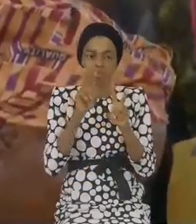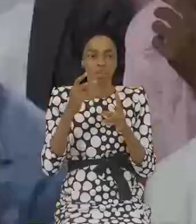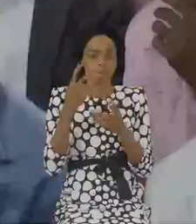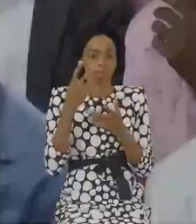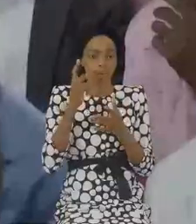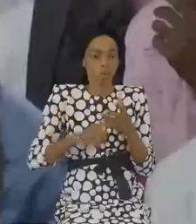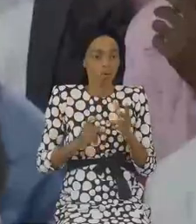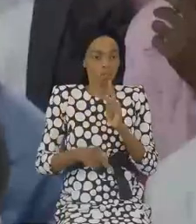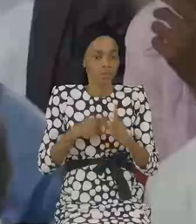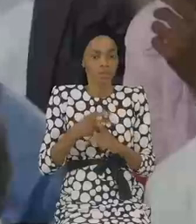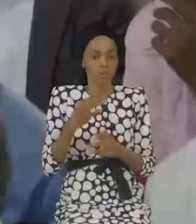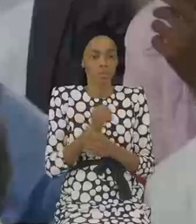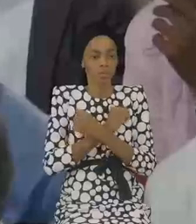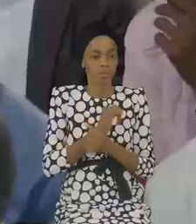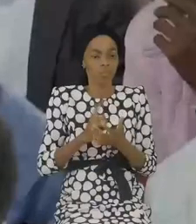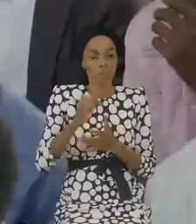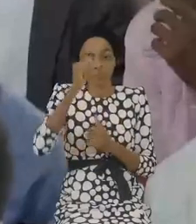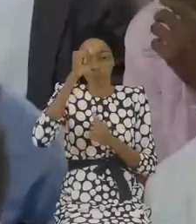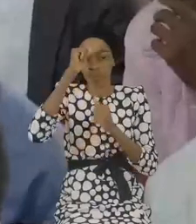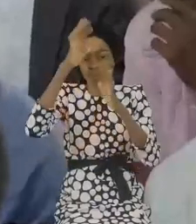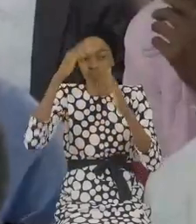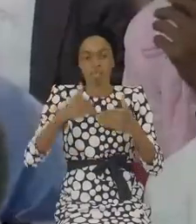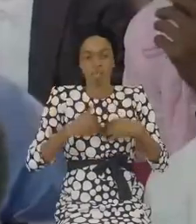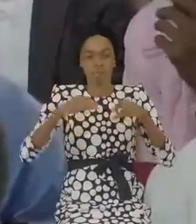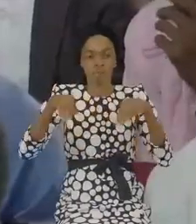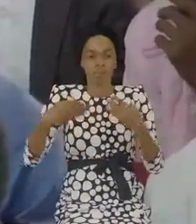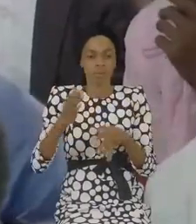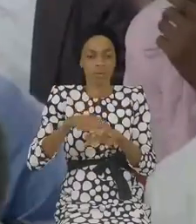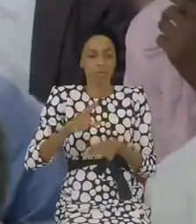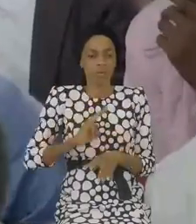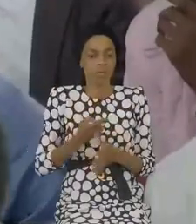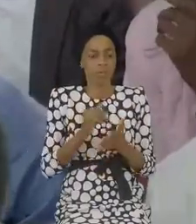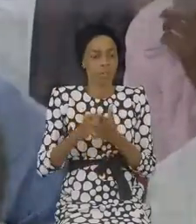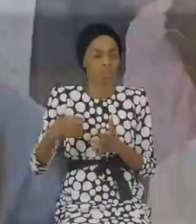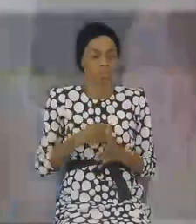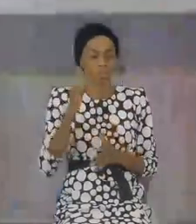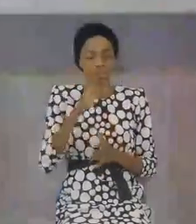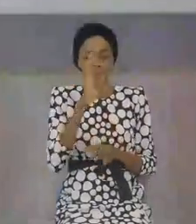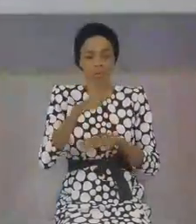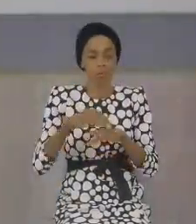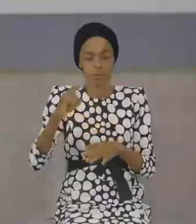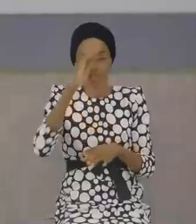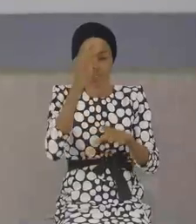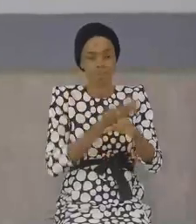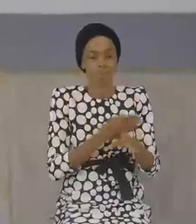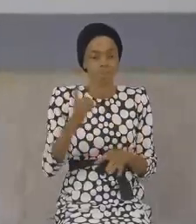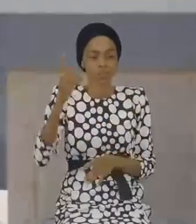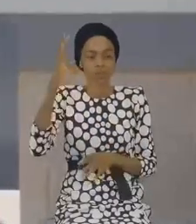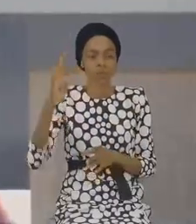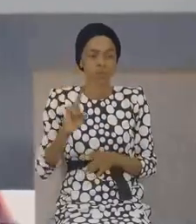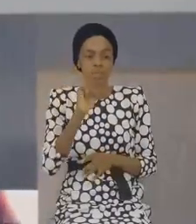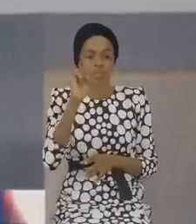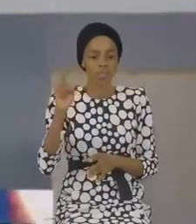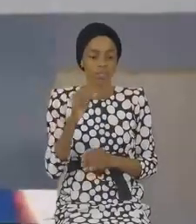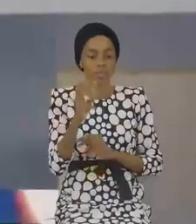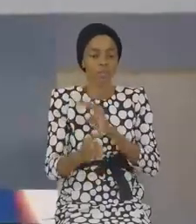Voyez quel amour le Père nous a témoigné pour que nous soyons appelés enfants de Dieu. Et nous le sommes. Si le